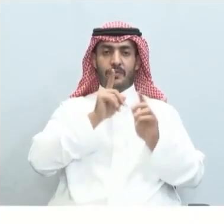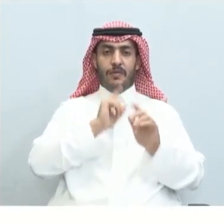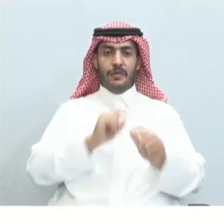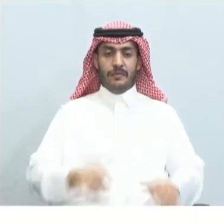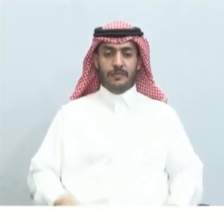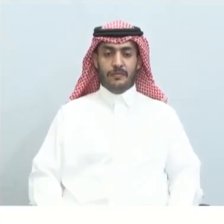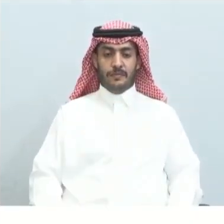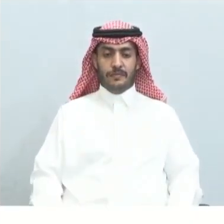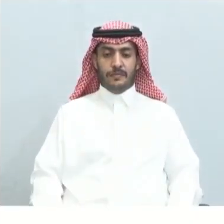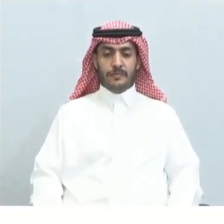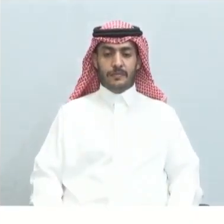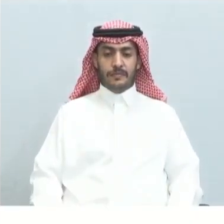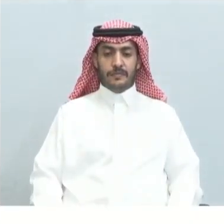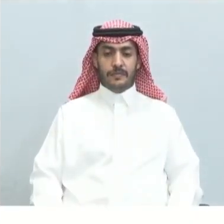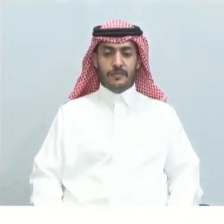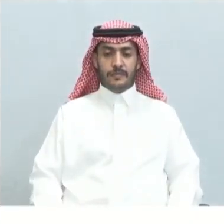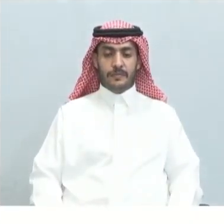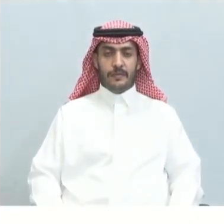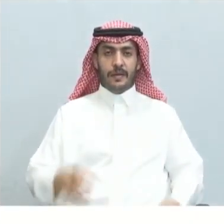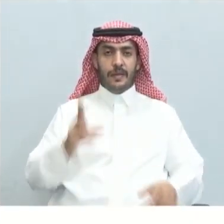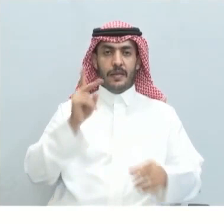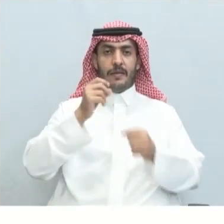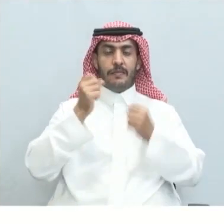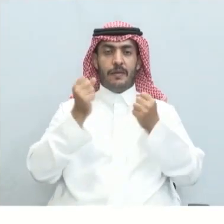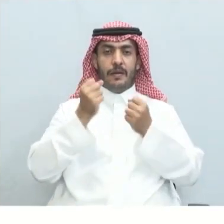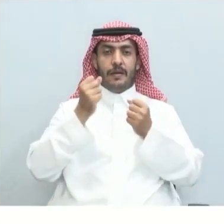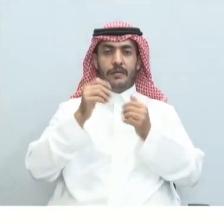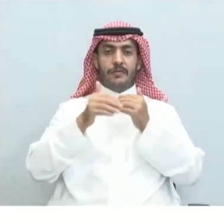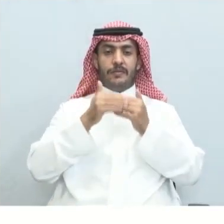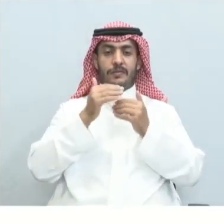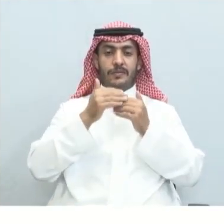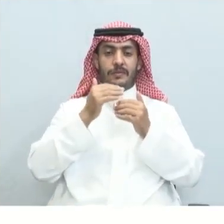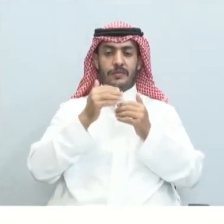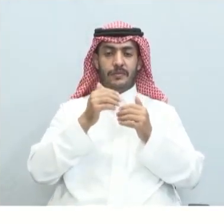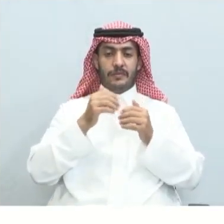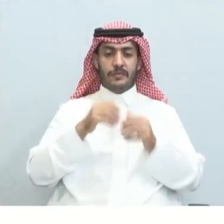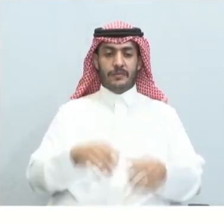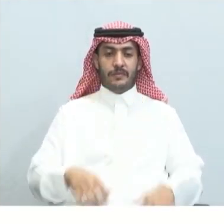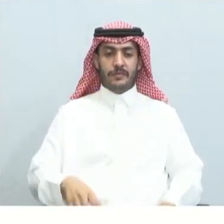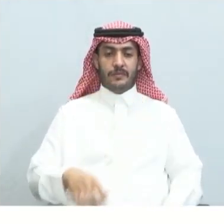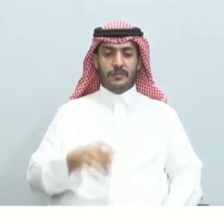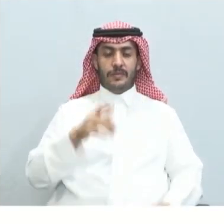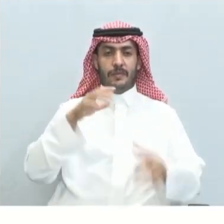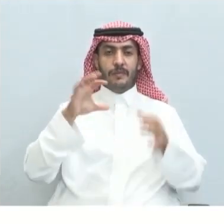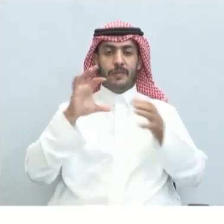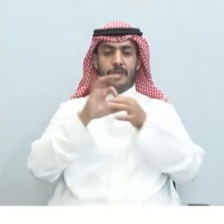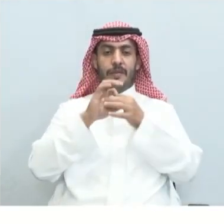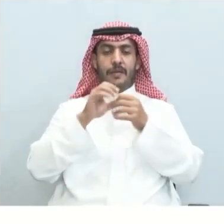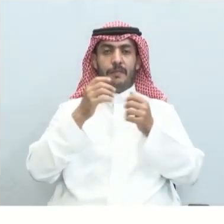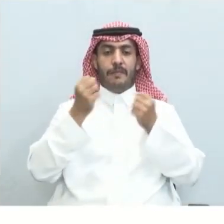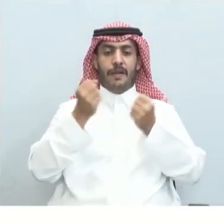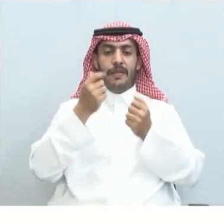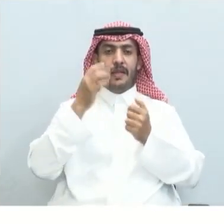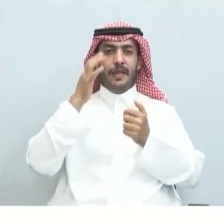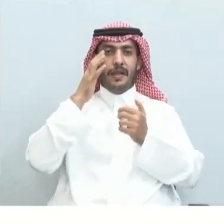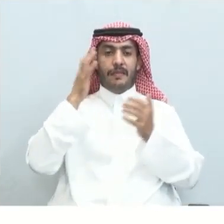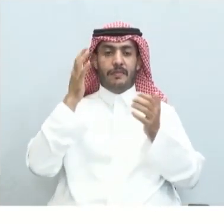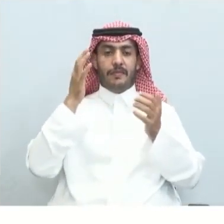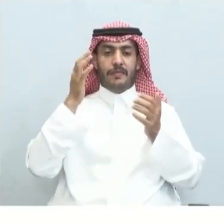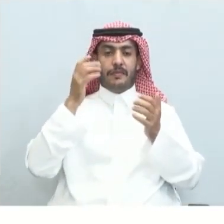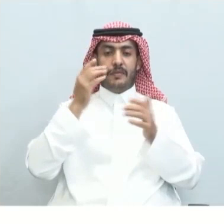ايضا ما هي المهارات الاخرى نتعرف عليها تتضمن المهارات العلميه